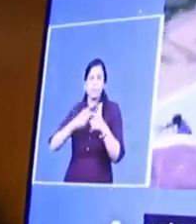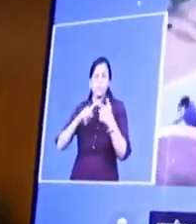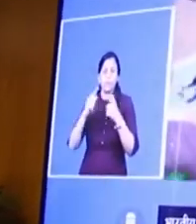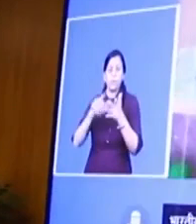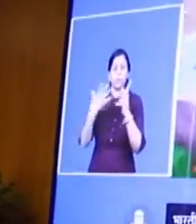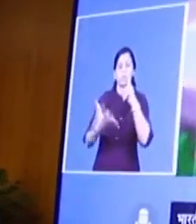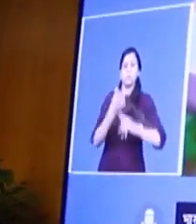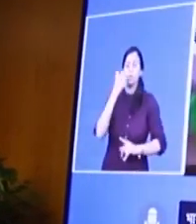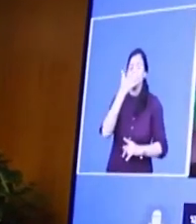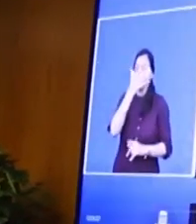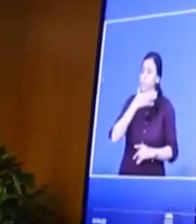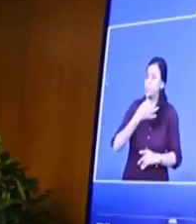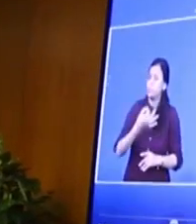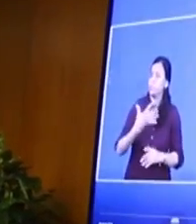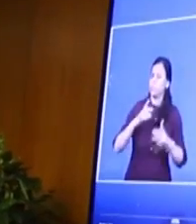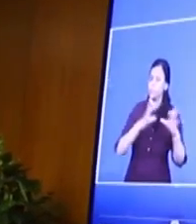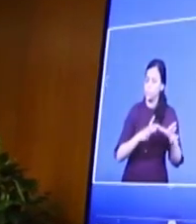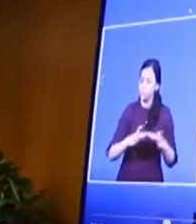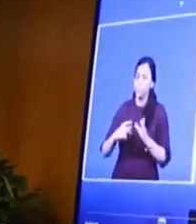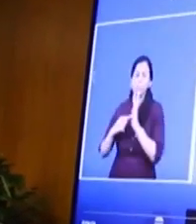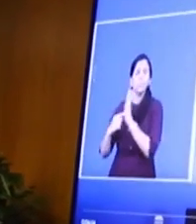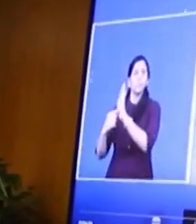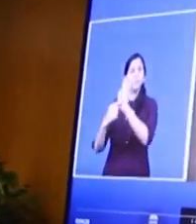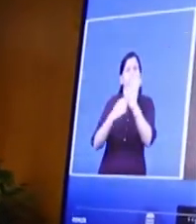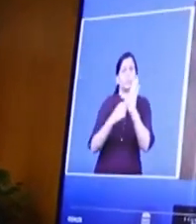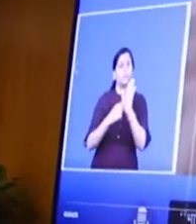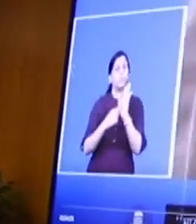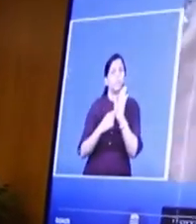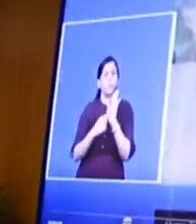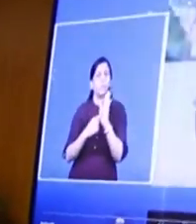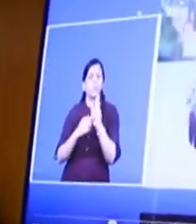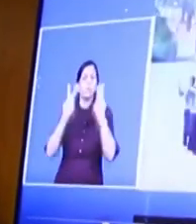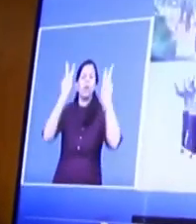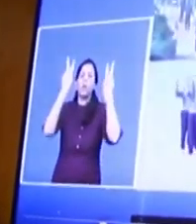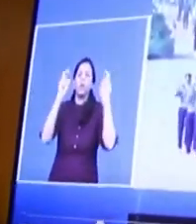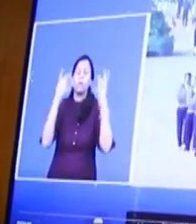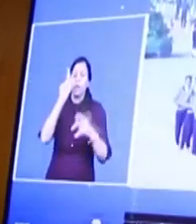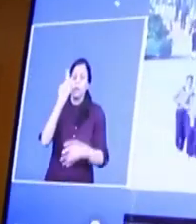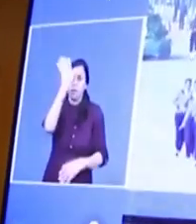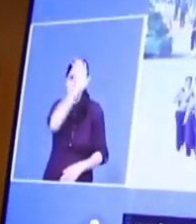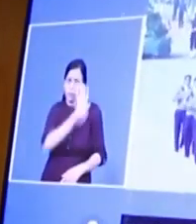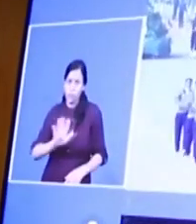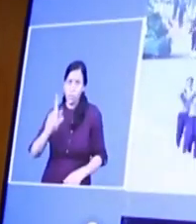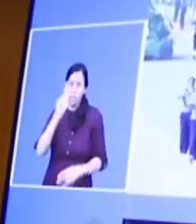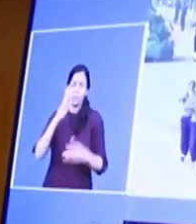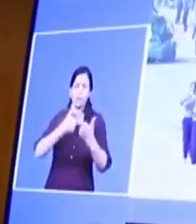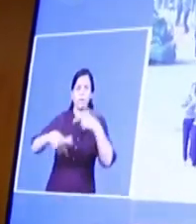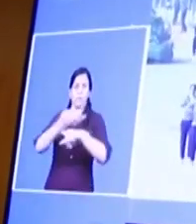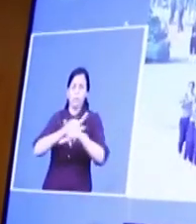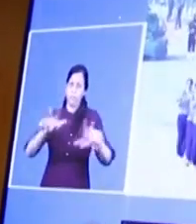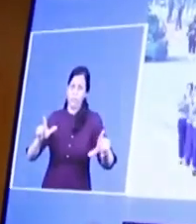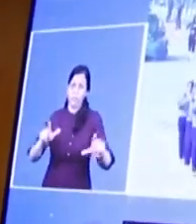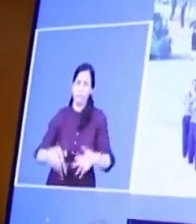दिवस की परेड में भारतीय सांकेतिक भाषा एक राष्ट्र एक सांकेतिक भाषा पर एक सुंदर एवं भव्य झांकी का प्रदर्शन करने